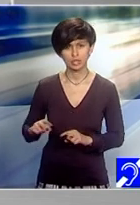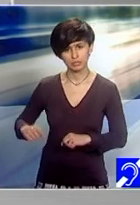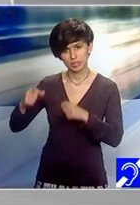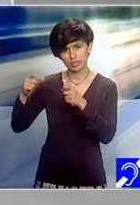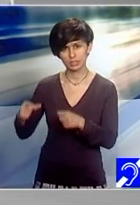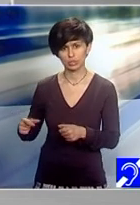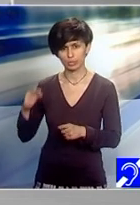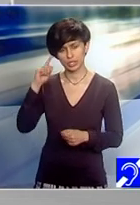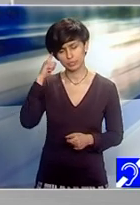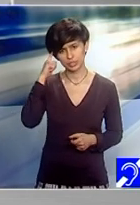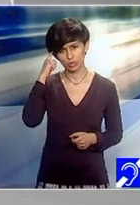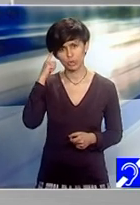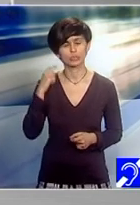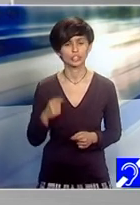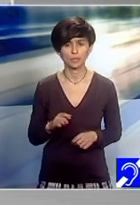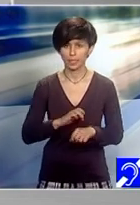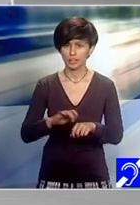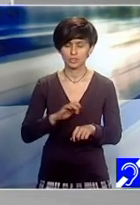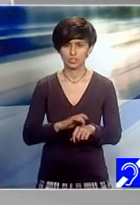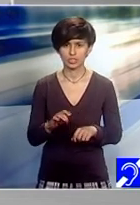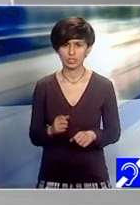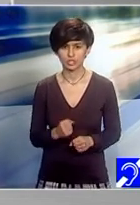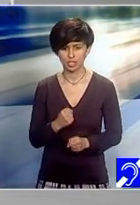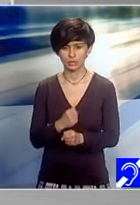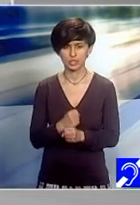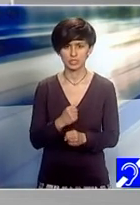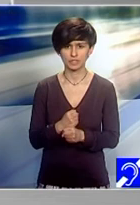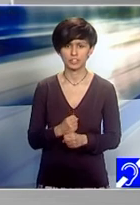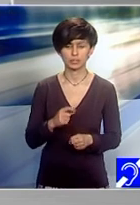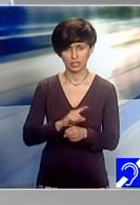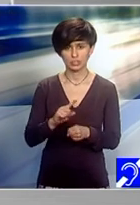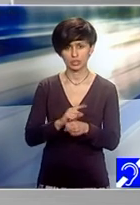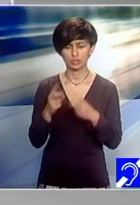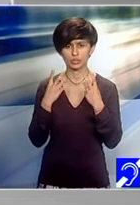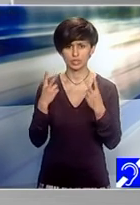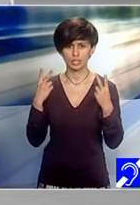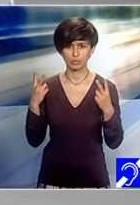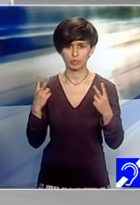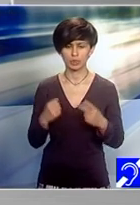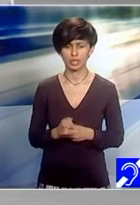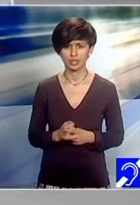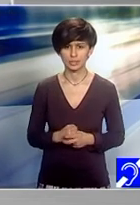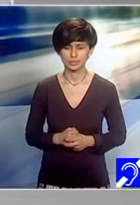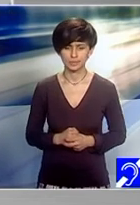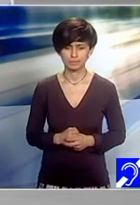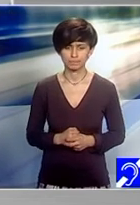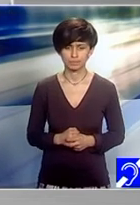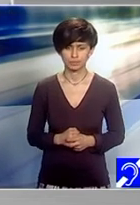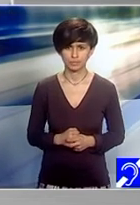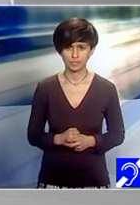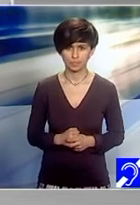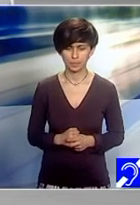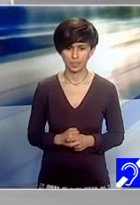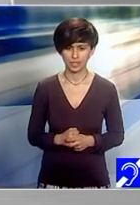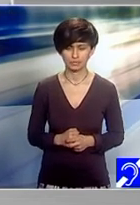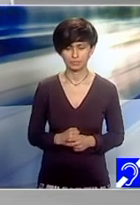psihoncologie foarte mult și încercăm să umplem niște gap-uri care la noi sunt importante, mai ales în asistența pacientului la el acasă, în domiciliu,